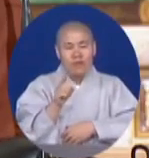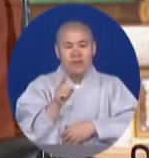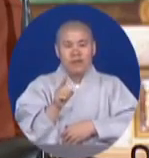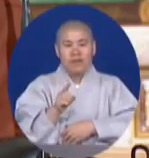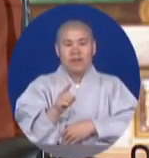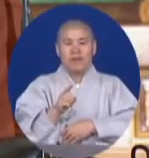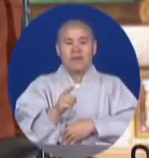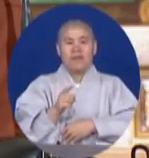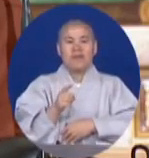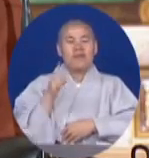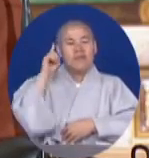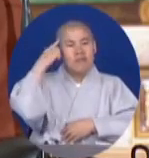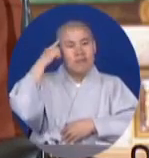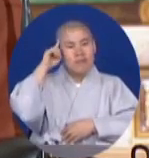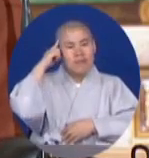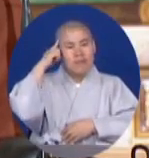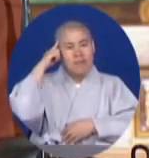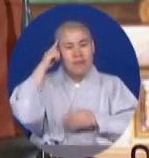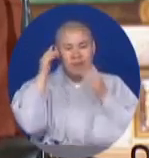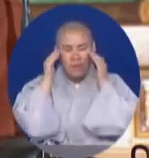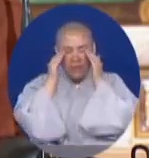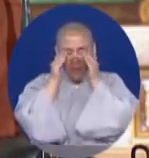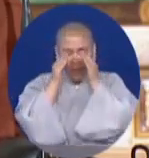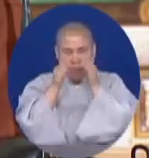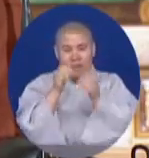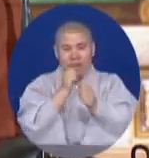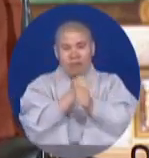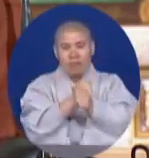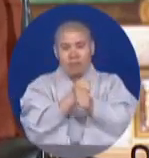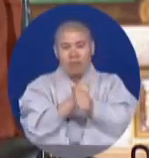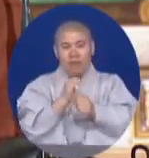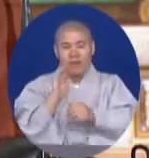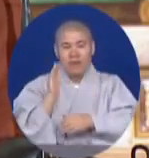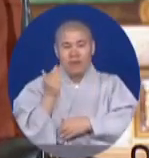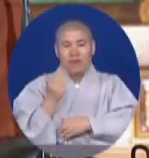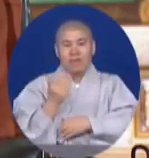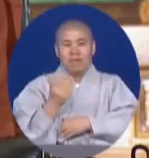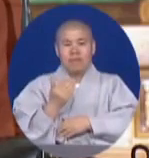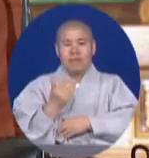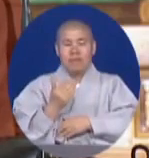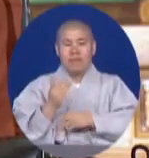창구에 들어가면 일념으로